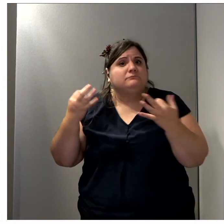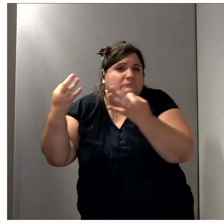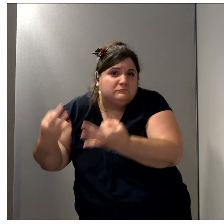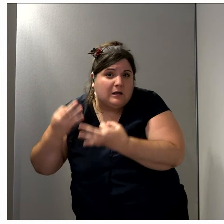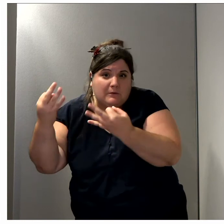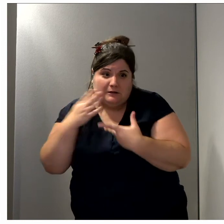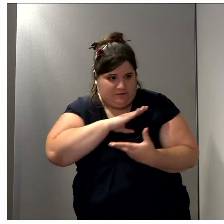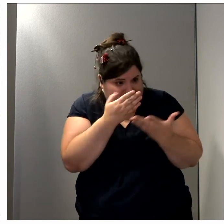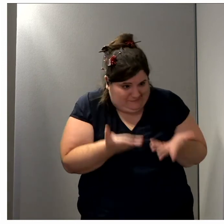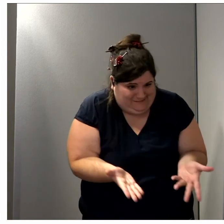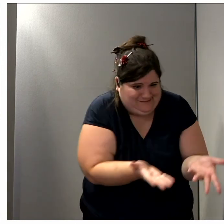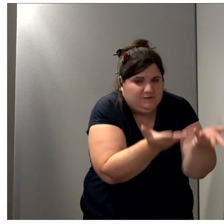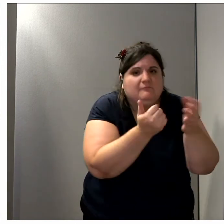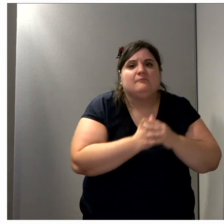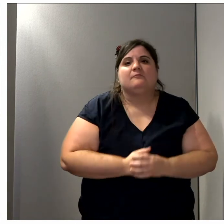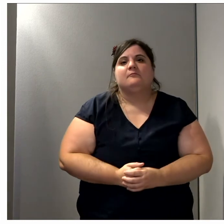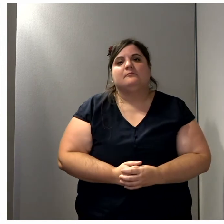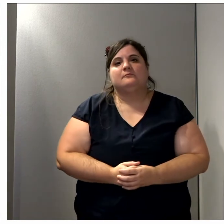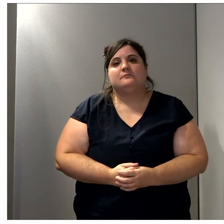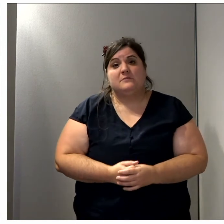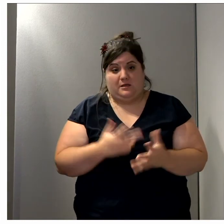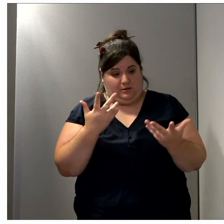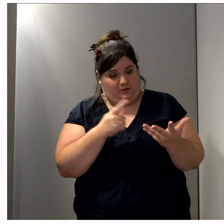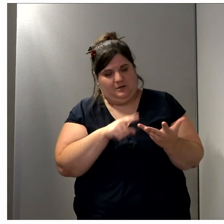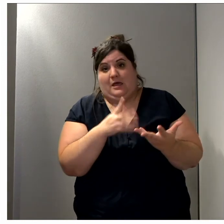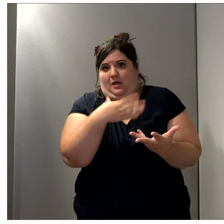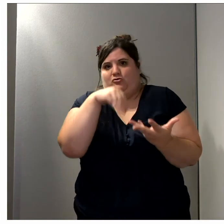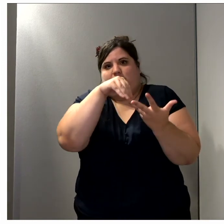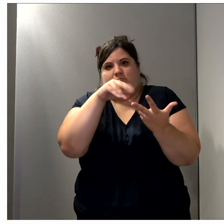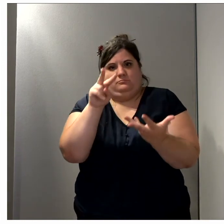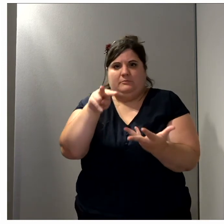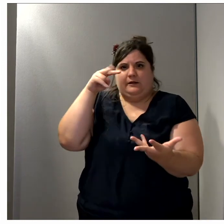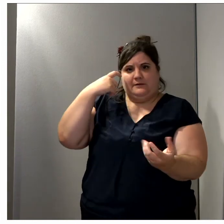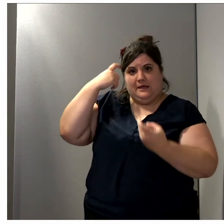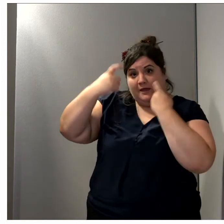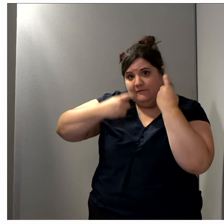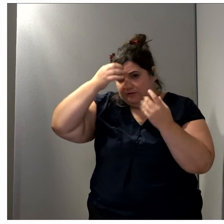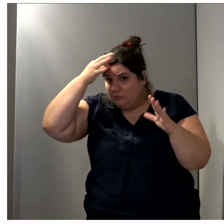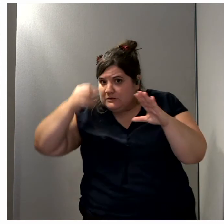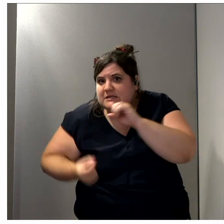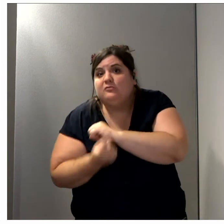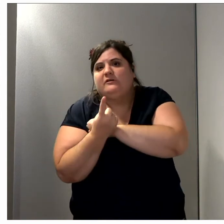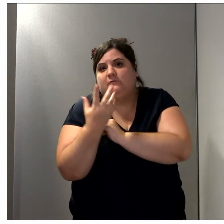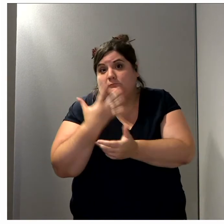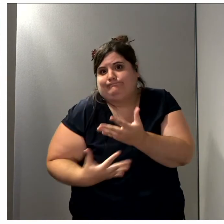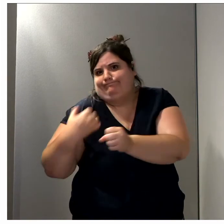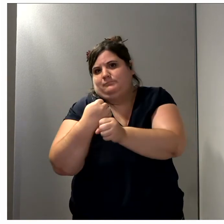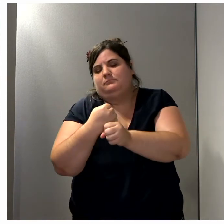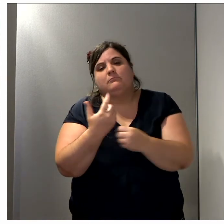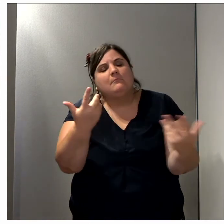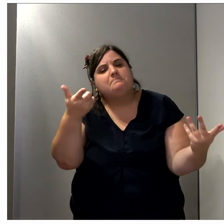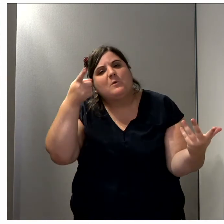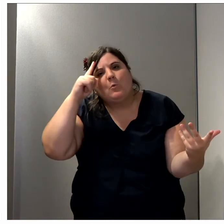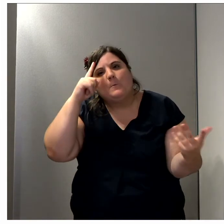avons ajouté un axe réflexion-innovation, D'abord parce que pour nous, la première aide